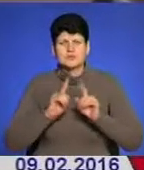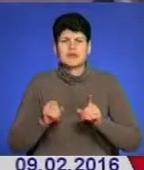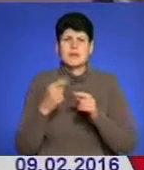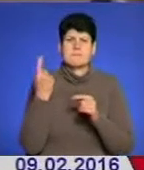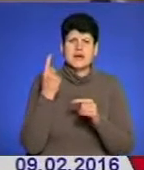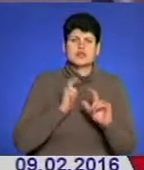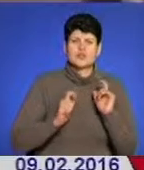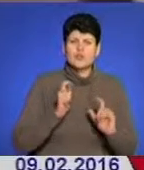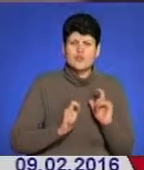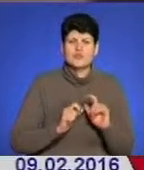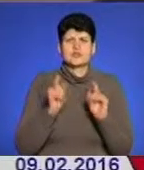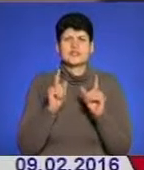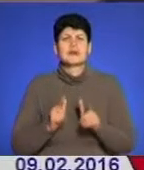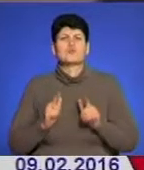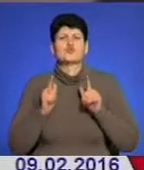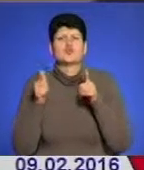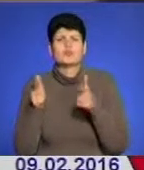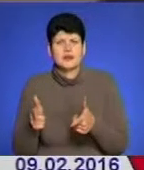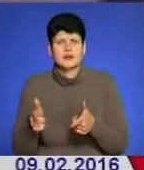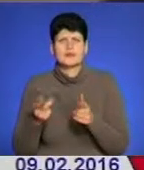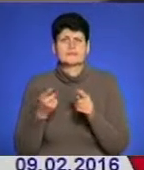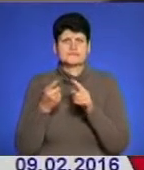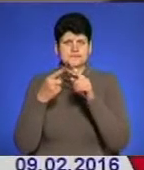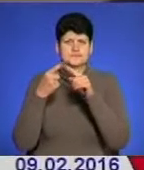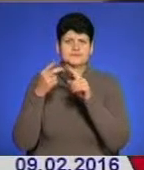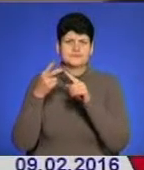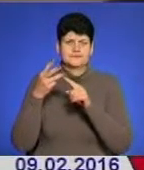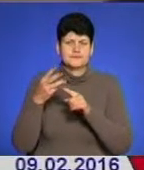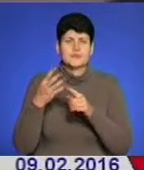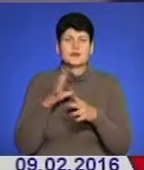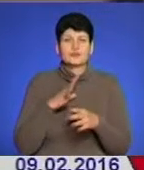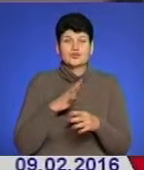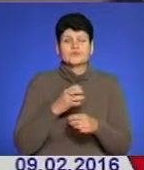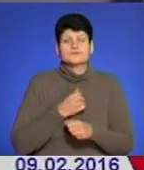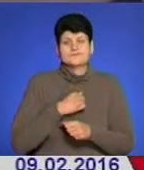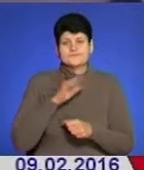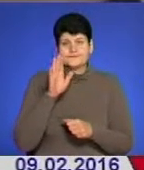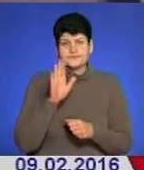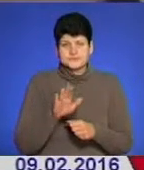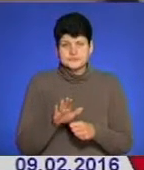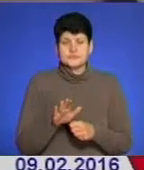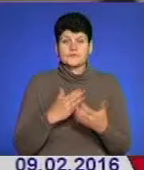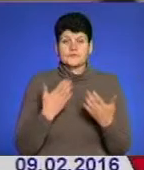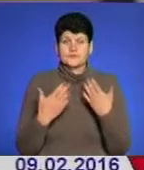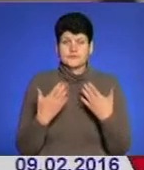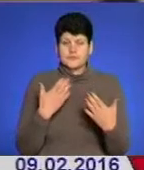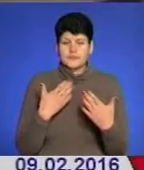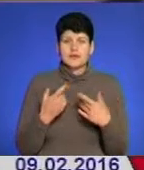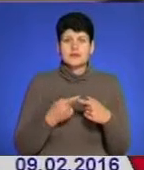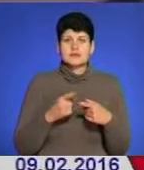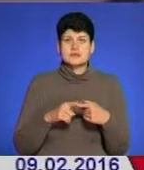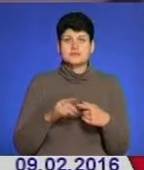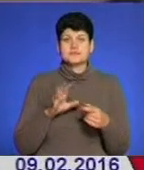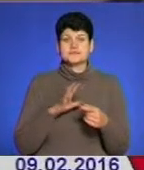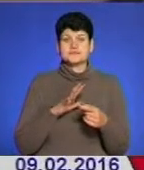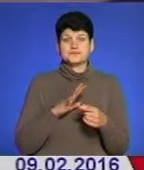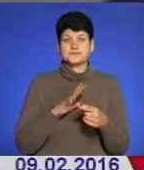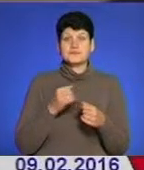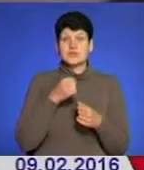курс, і те, що вони тільки поступили, власне, таке було поблажливе ставлення, і якби це стало, звісно, студентами старших курсів,